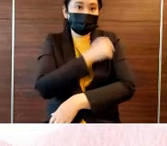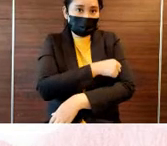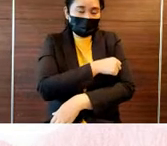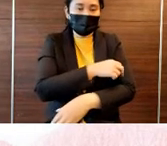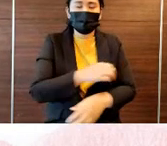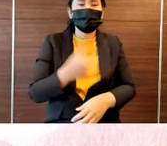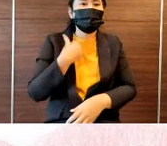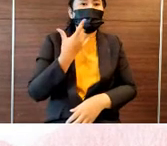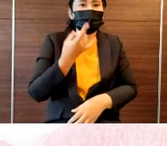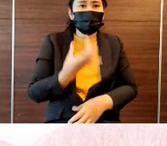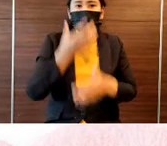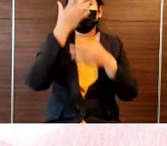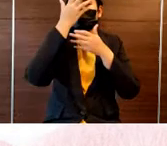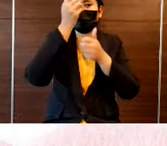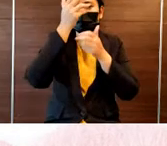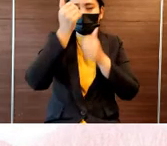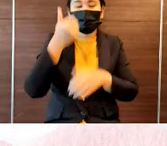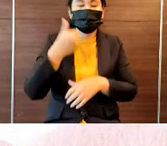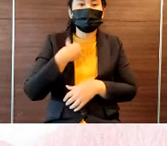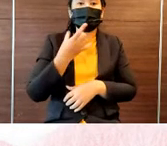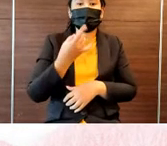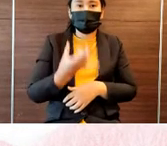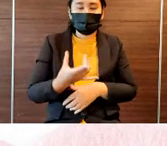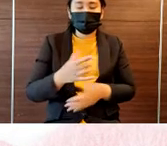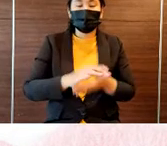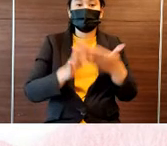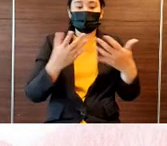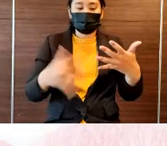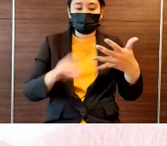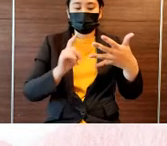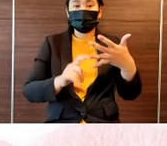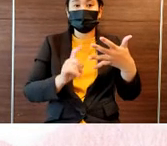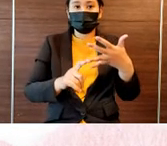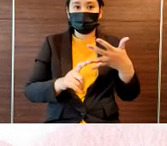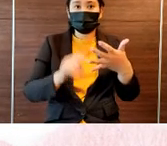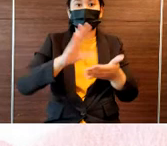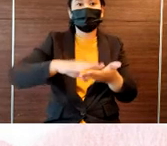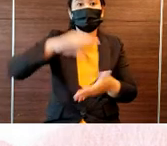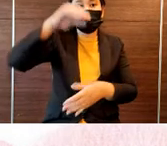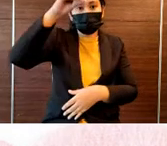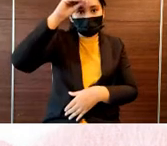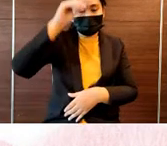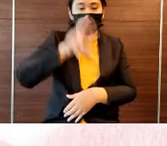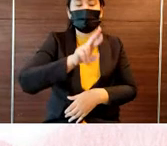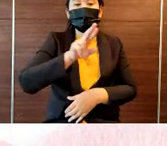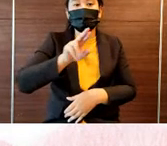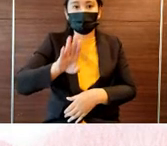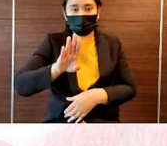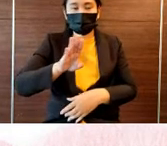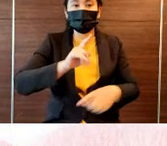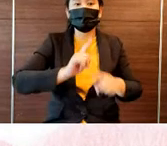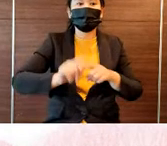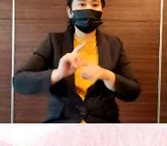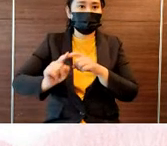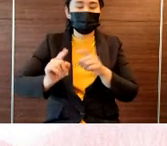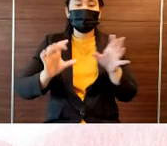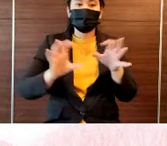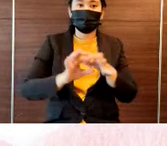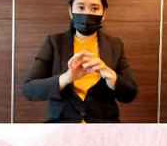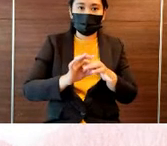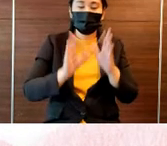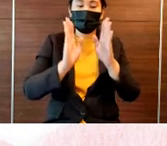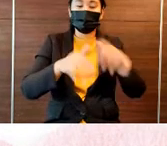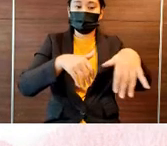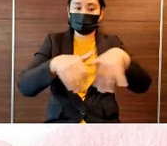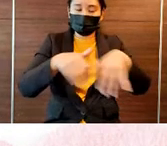มีอะไรที่น่าสนใจนะคะอันที่สี่ก็คือเรื่องของการให้การศึกษานะคะทั้งในระบบแล้วก็ในเชิงของการสร้างความเข้าใจกับสาธ